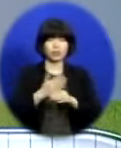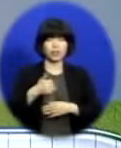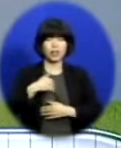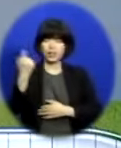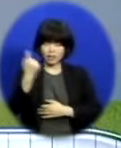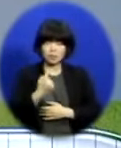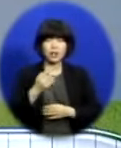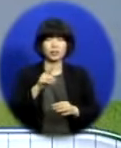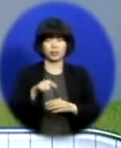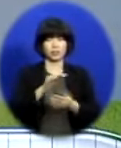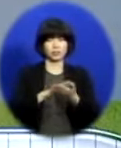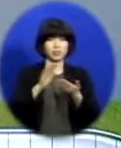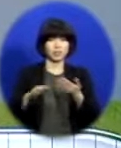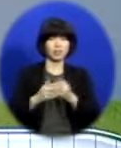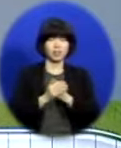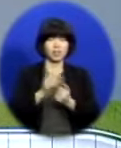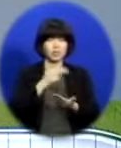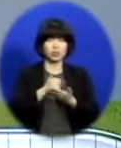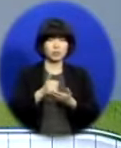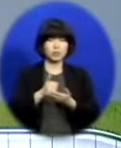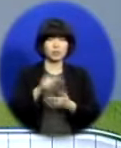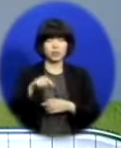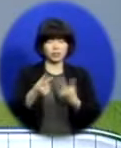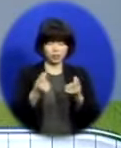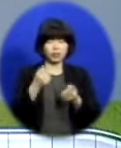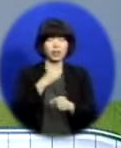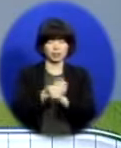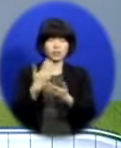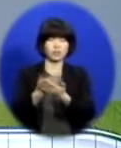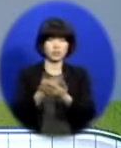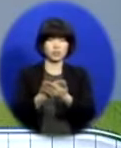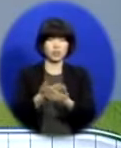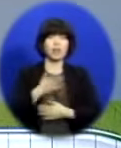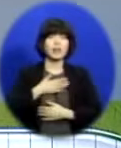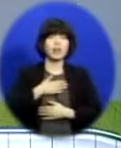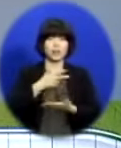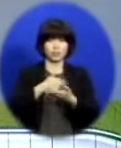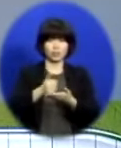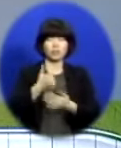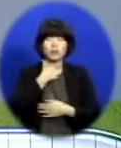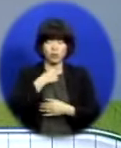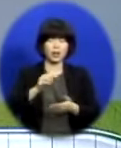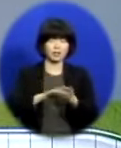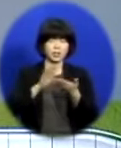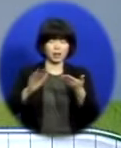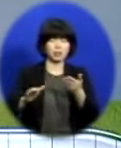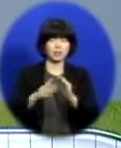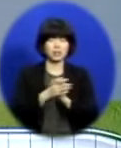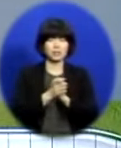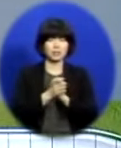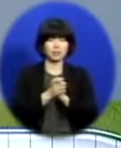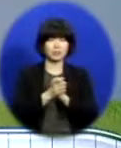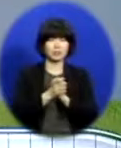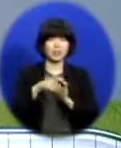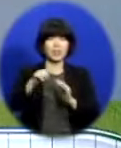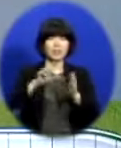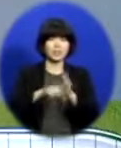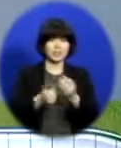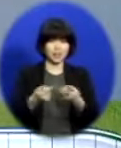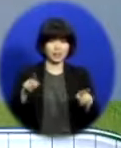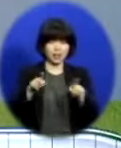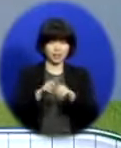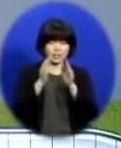임하는 것입니다 주님 그렇게 하소서 제가 주님을 원합니다이 시간 다 같이